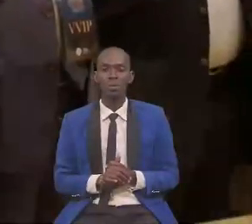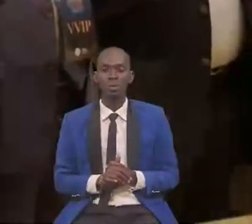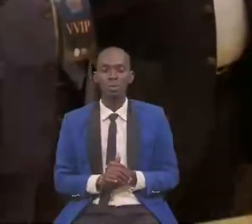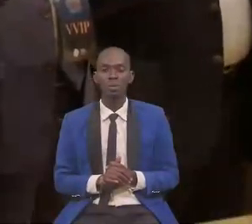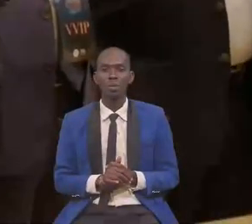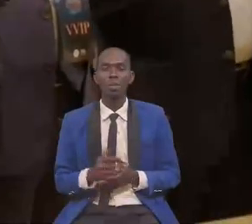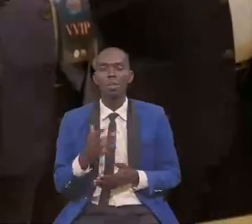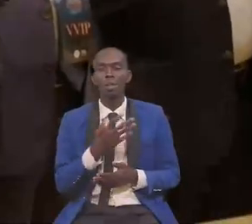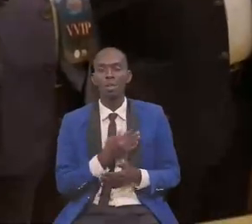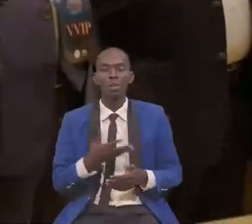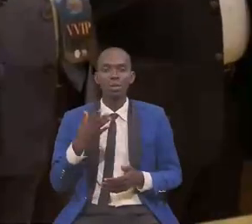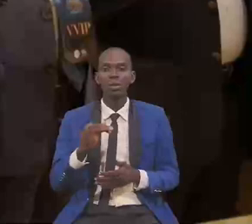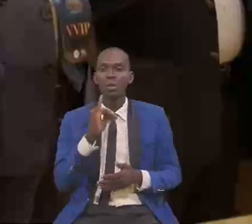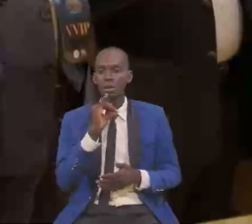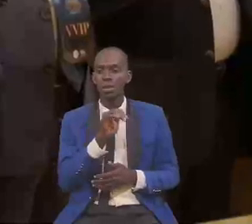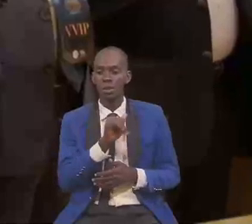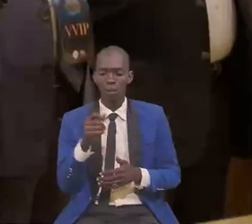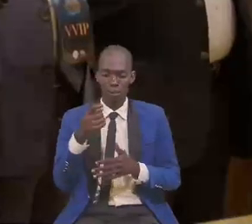Il y a un prix à payer.